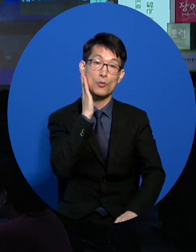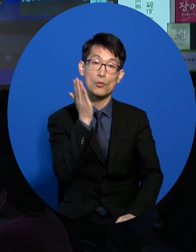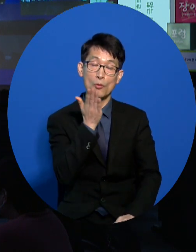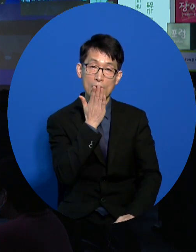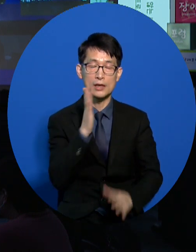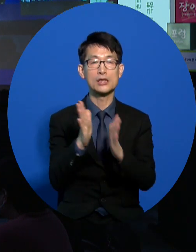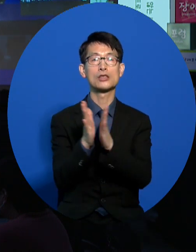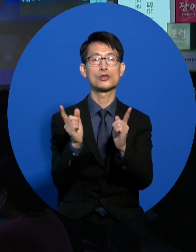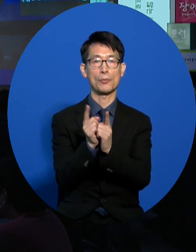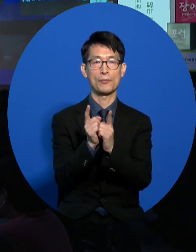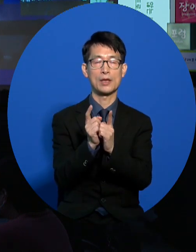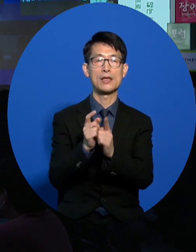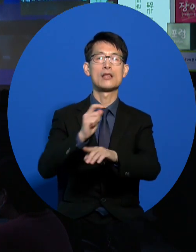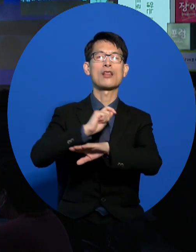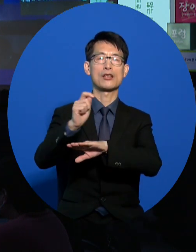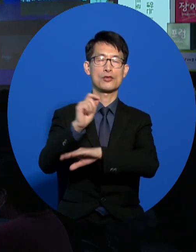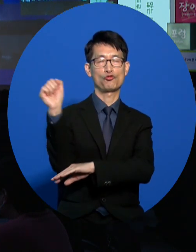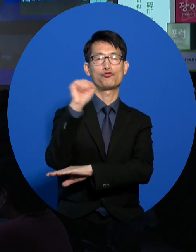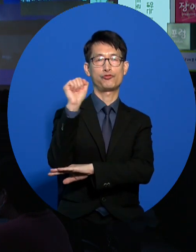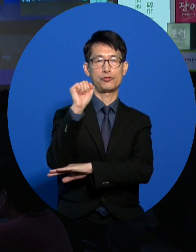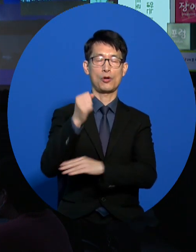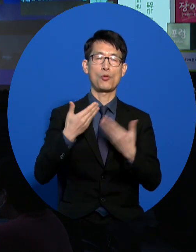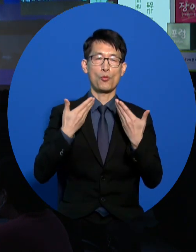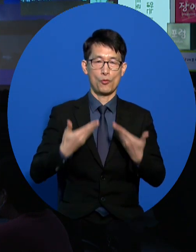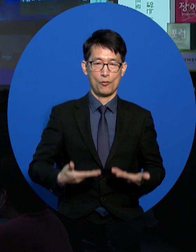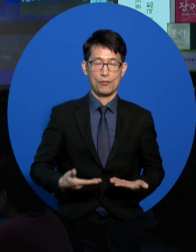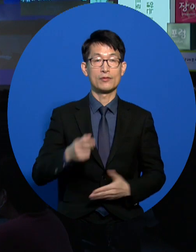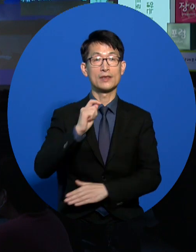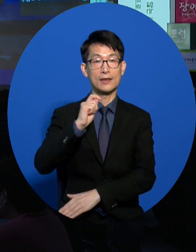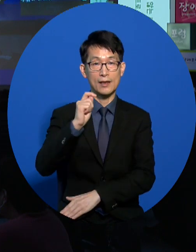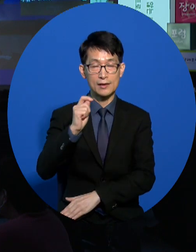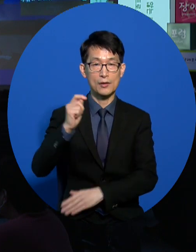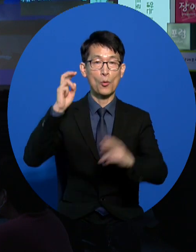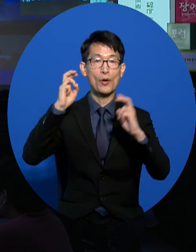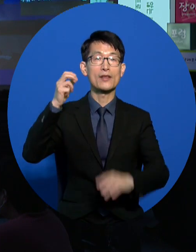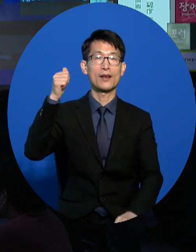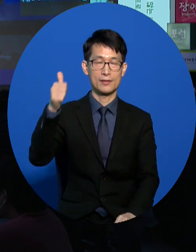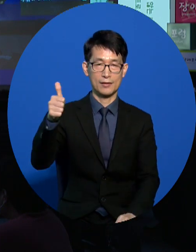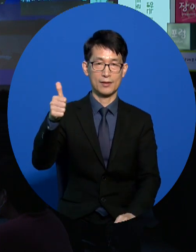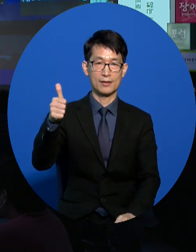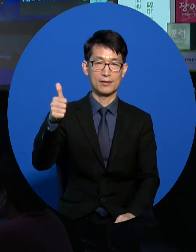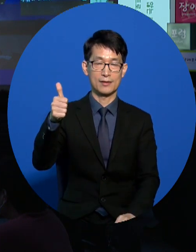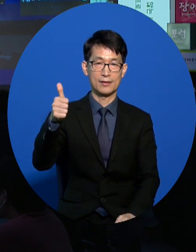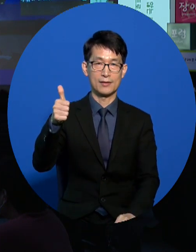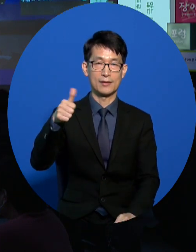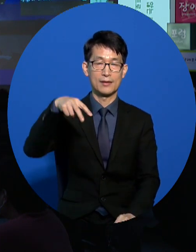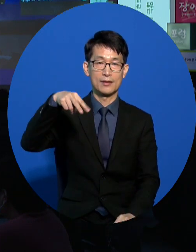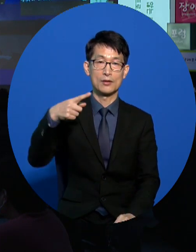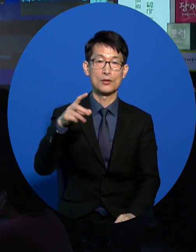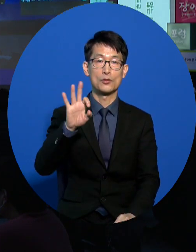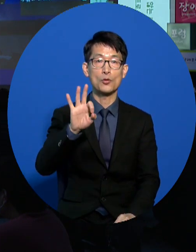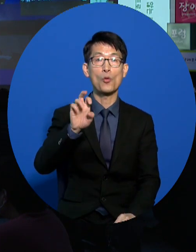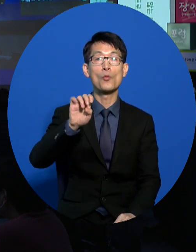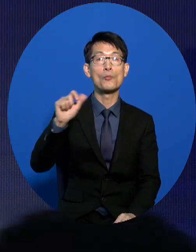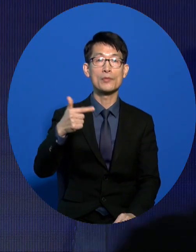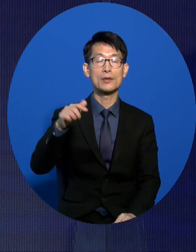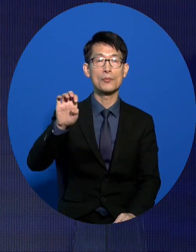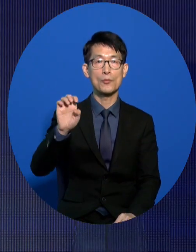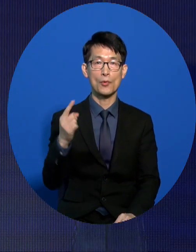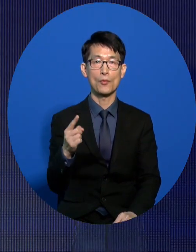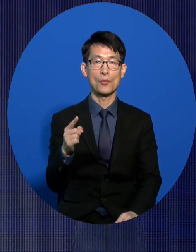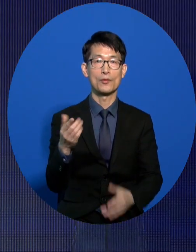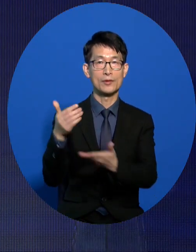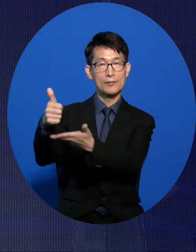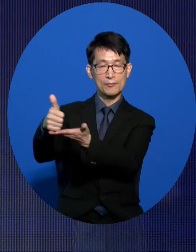with disabilities from a different perspective. He operates the 고요한 taxi, a taxi that is run by the hearing impaired, Mr.